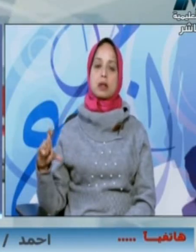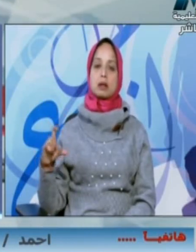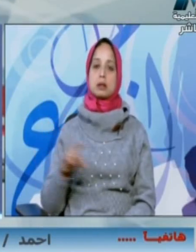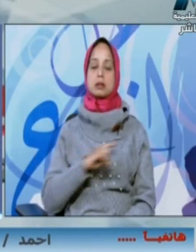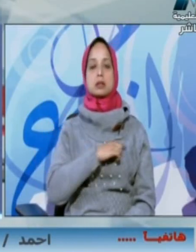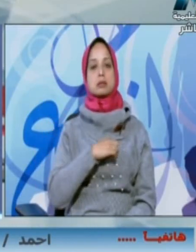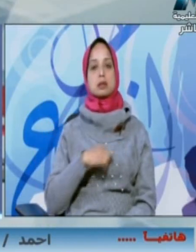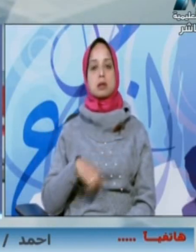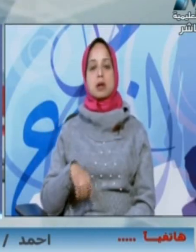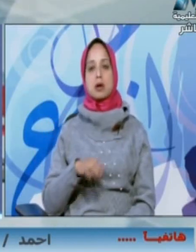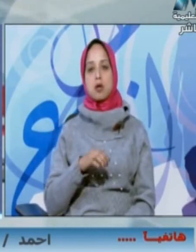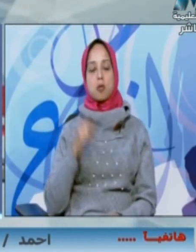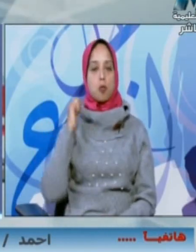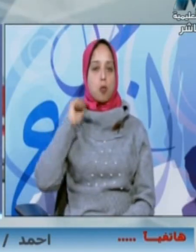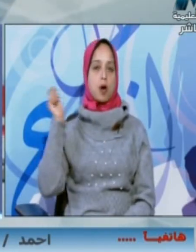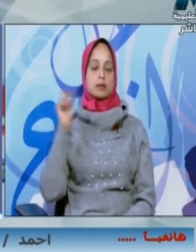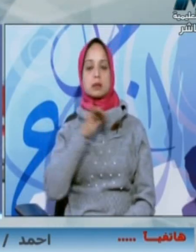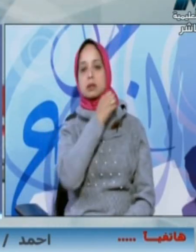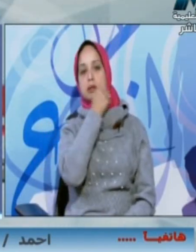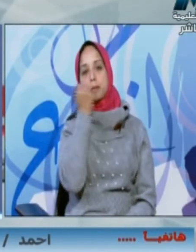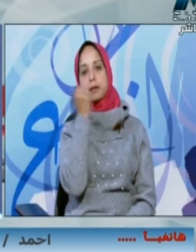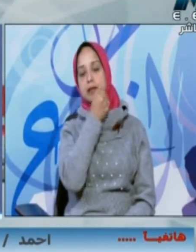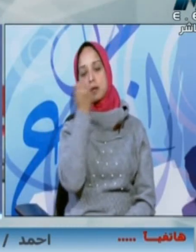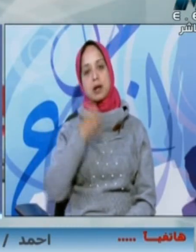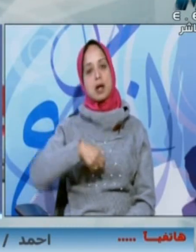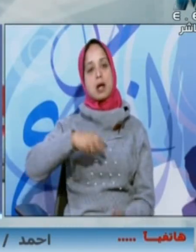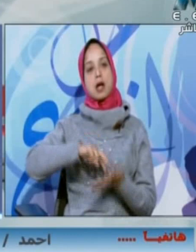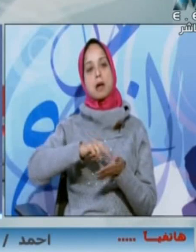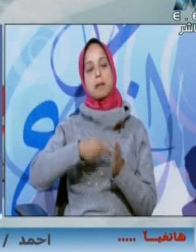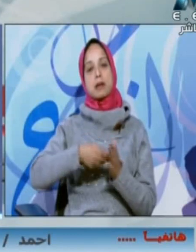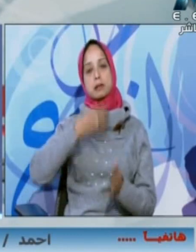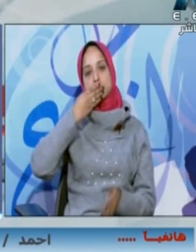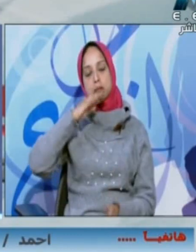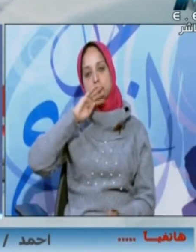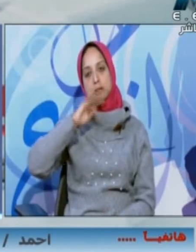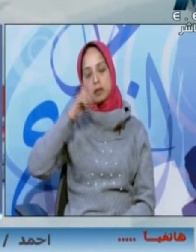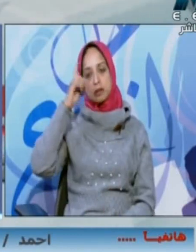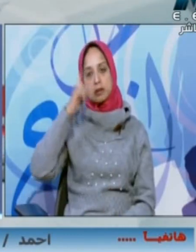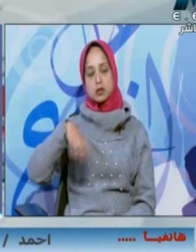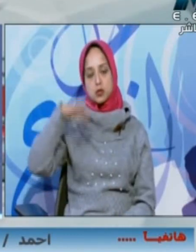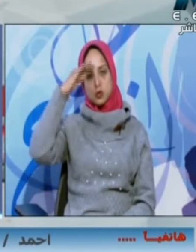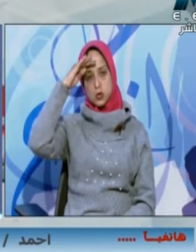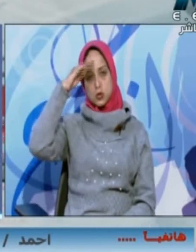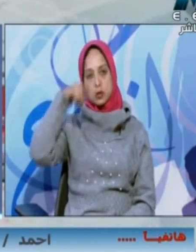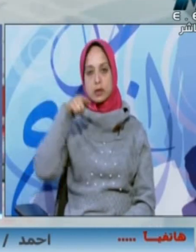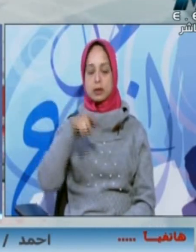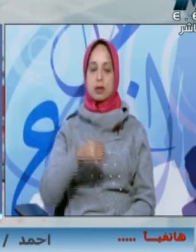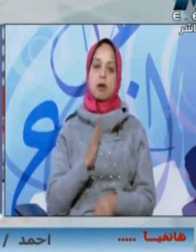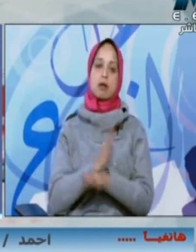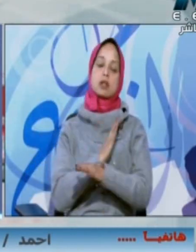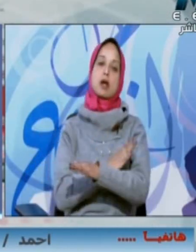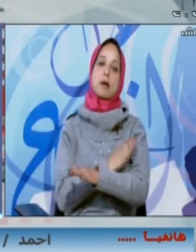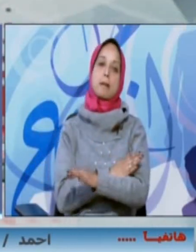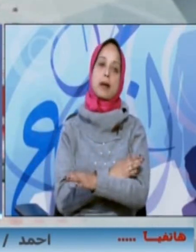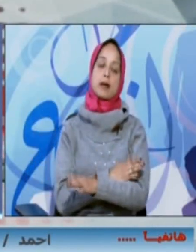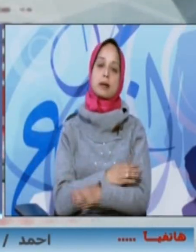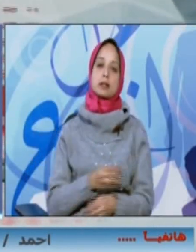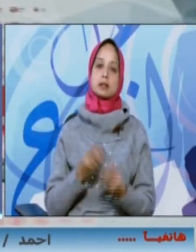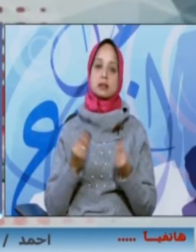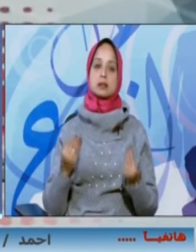لله تمام. الحمد لله. عامل ايه يا استاذ احمد؟ الله يخليك يا ابو حميد، تمام الحمد لله حبيبي، كل سنه والله. بشكرك على مجهودك اللي بتعمله معانا ده انت